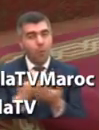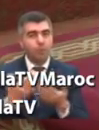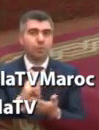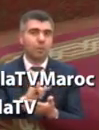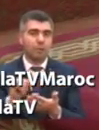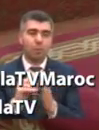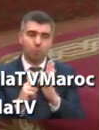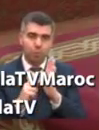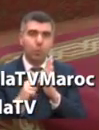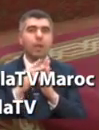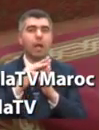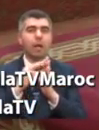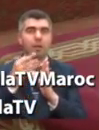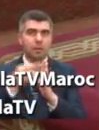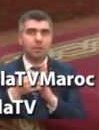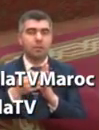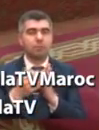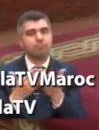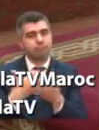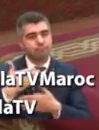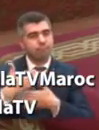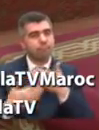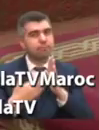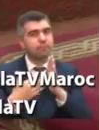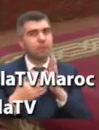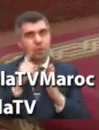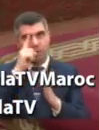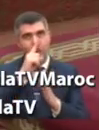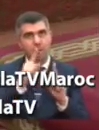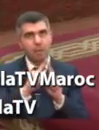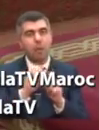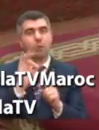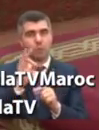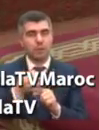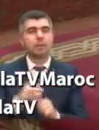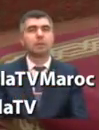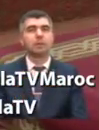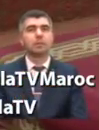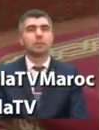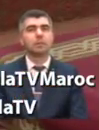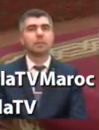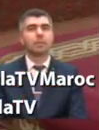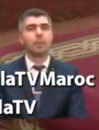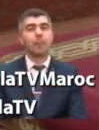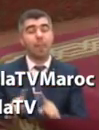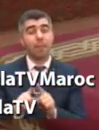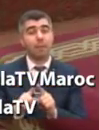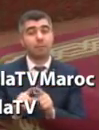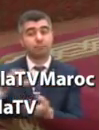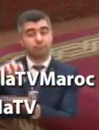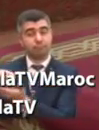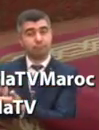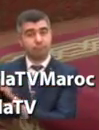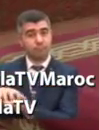دانا واحد القانون وحنا كنسيروه وكنوجه لك كذلك بانه خص يعني في الاقاليم انها